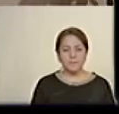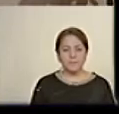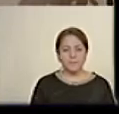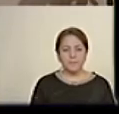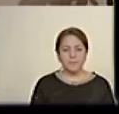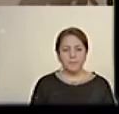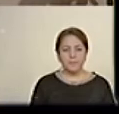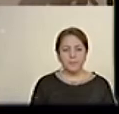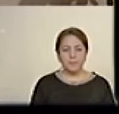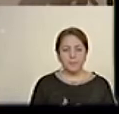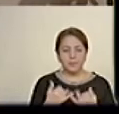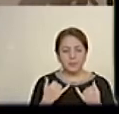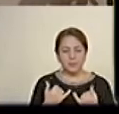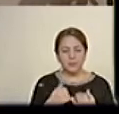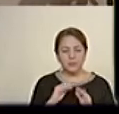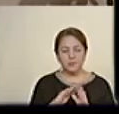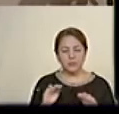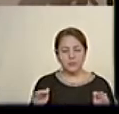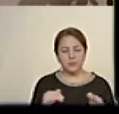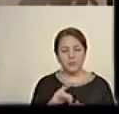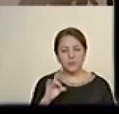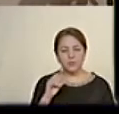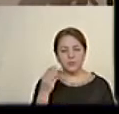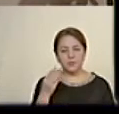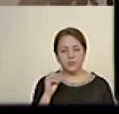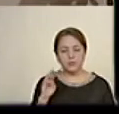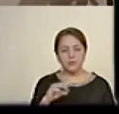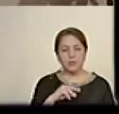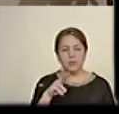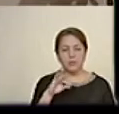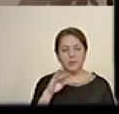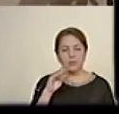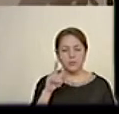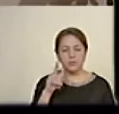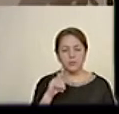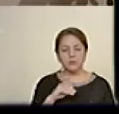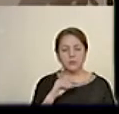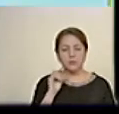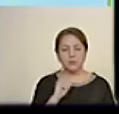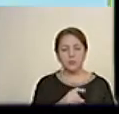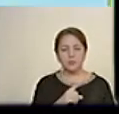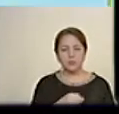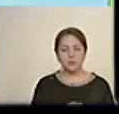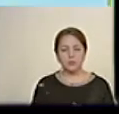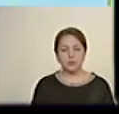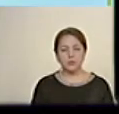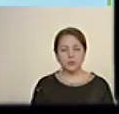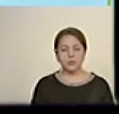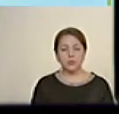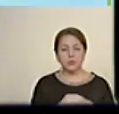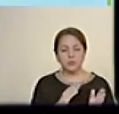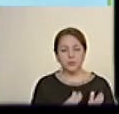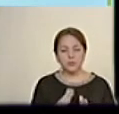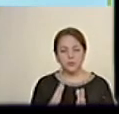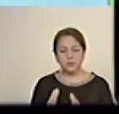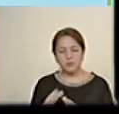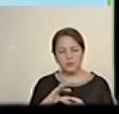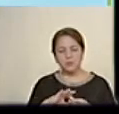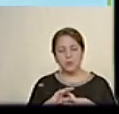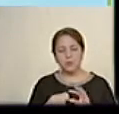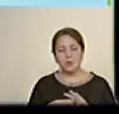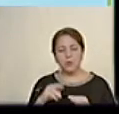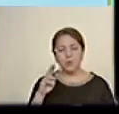А теперь, ребята, решим лингвистическую задачу. Составьте предложение